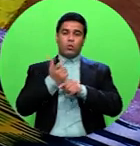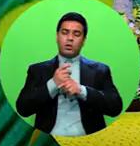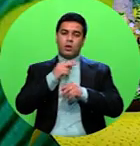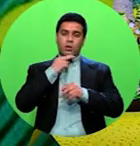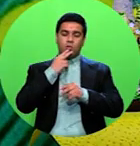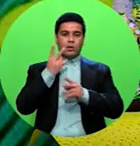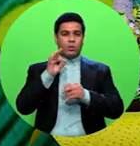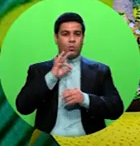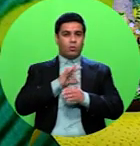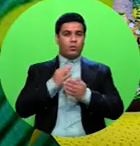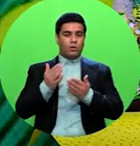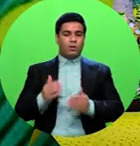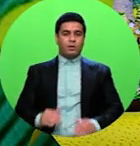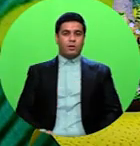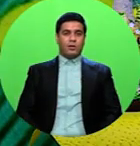осторожно.